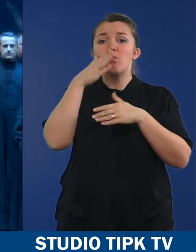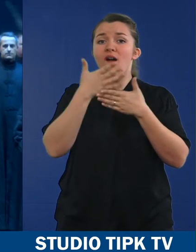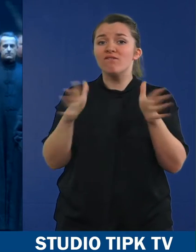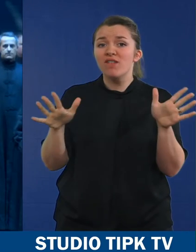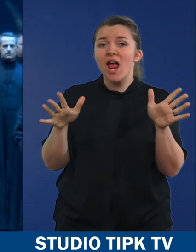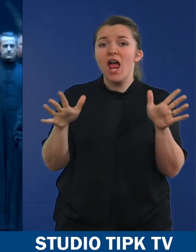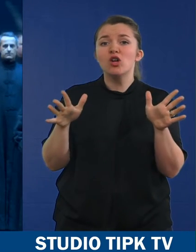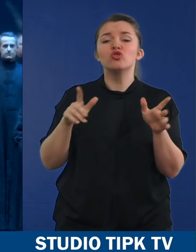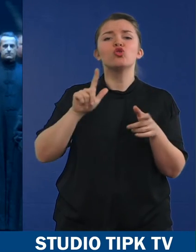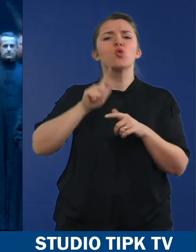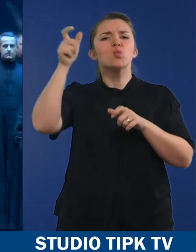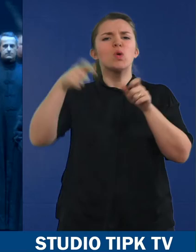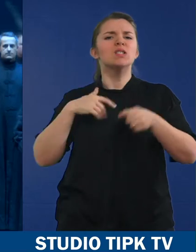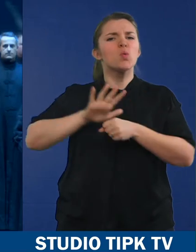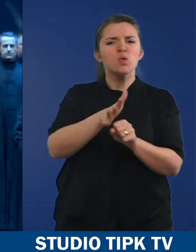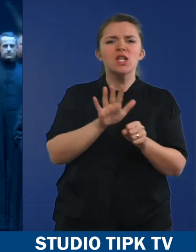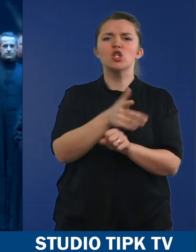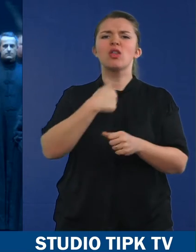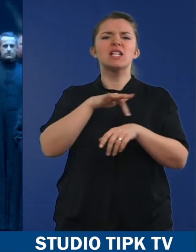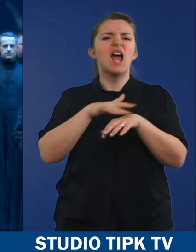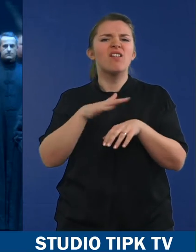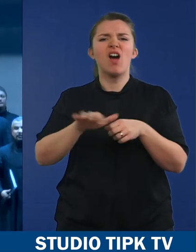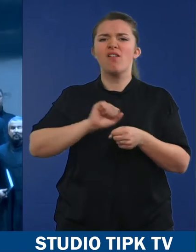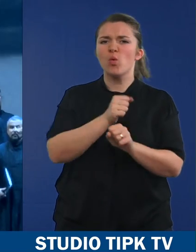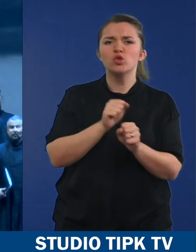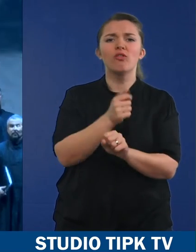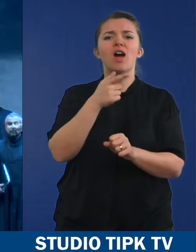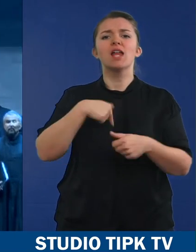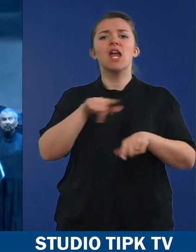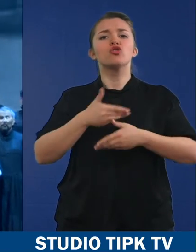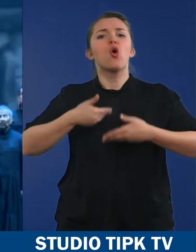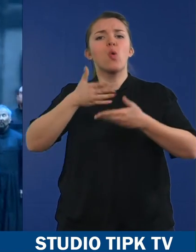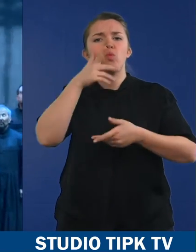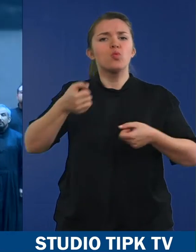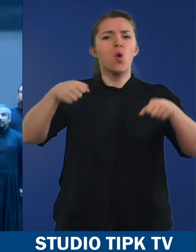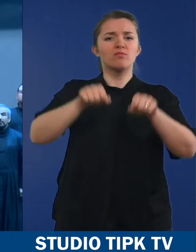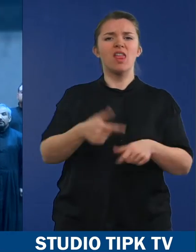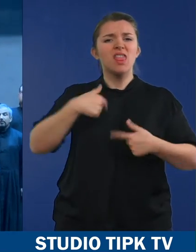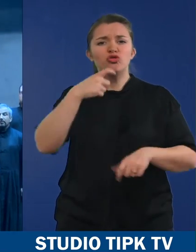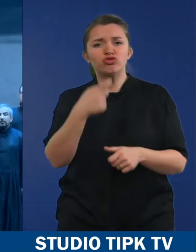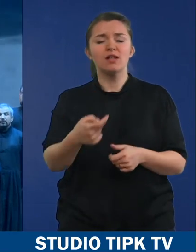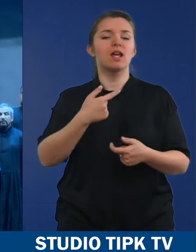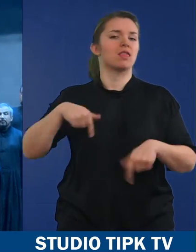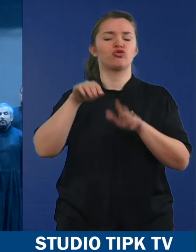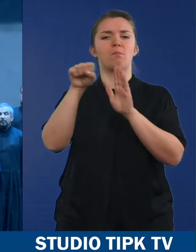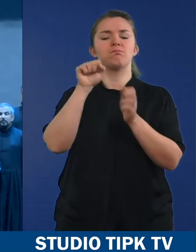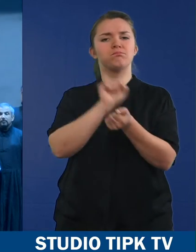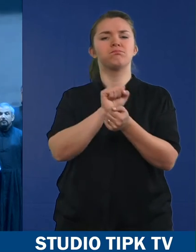tujčin teptal, ne tlačil nas krvavo. Naš rod bo tu gospodoval, naš jezik. Naše pravo.